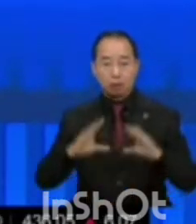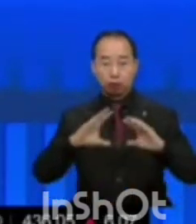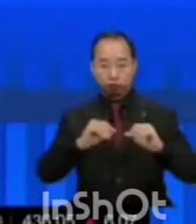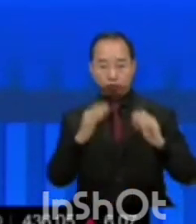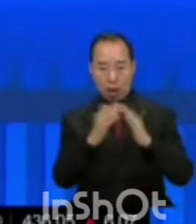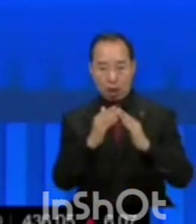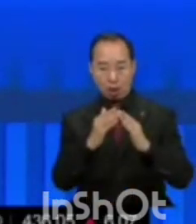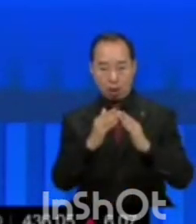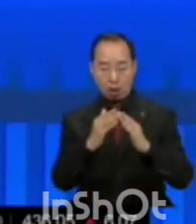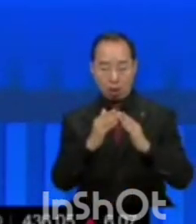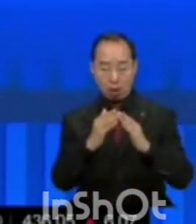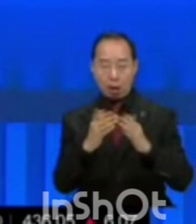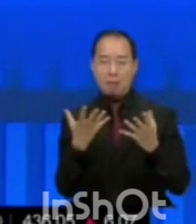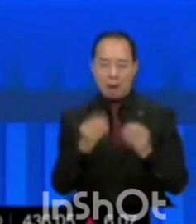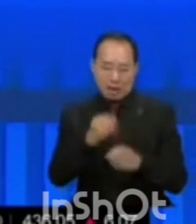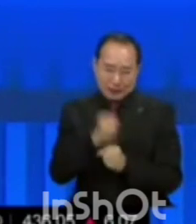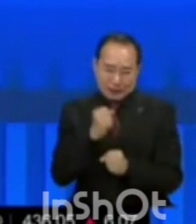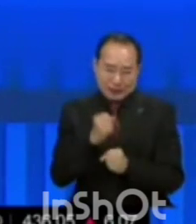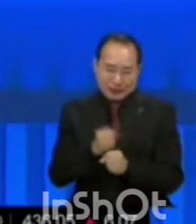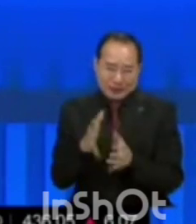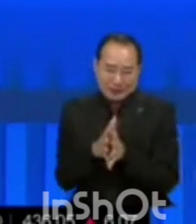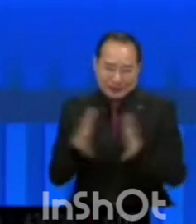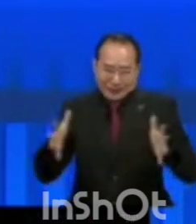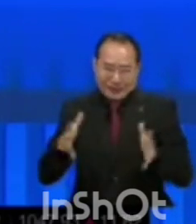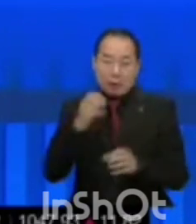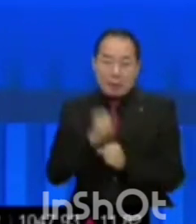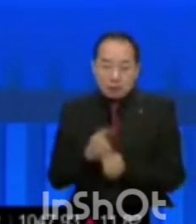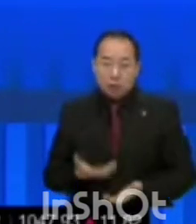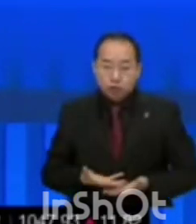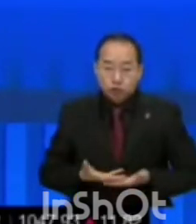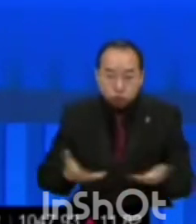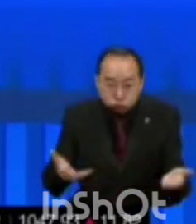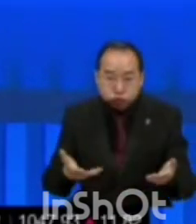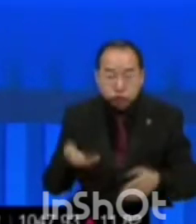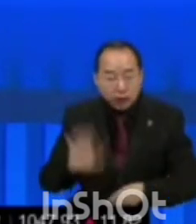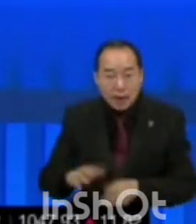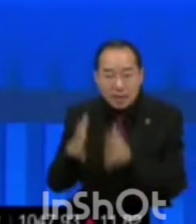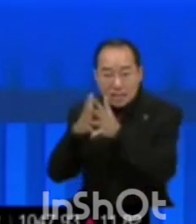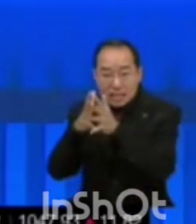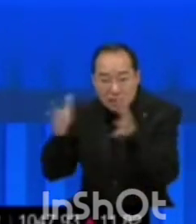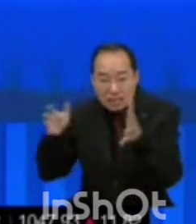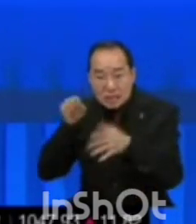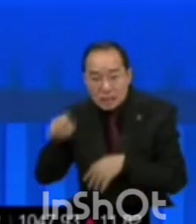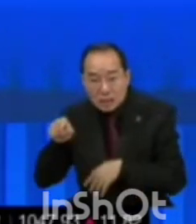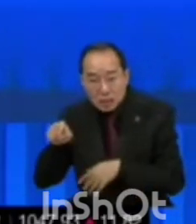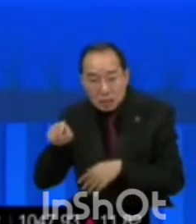필요한 만큼 충분히 공급하되 공급의 양 질도 단순히 로또 분양이 아니라